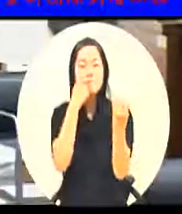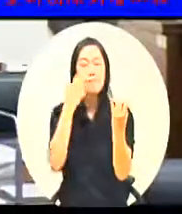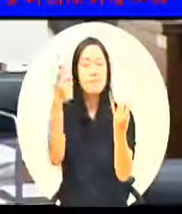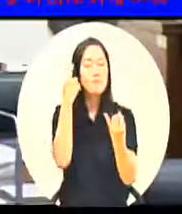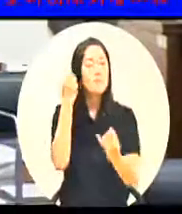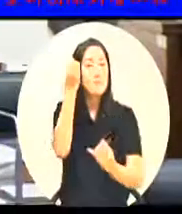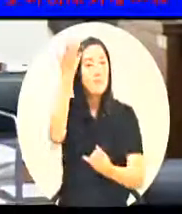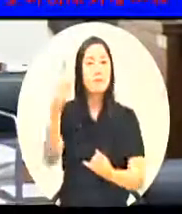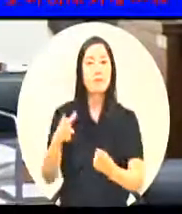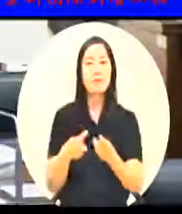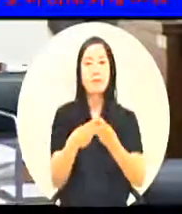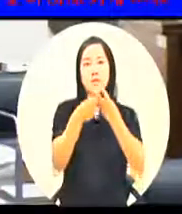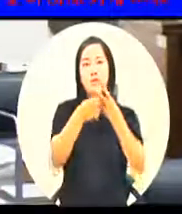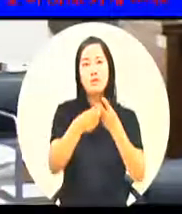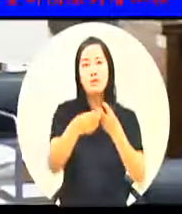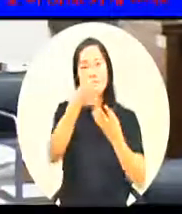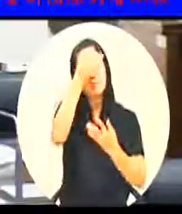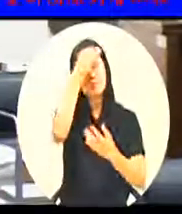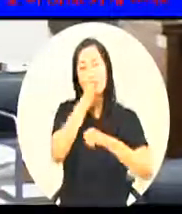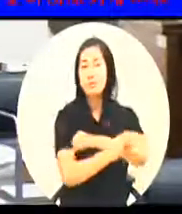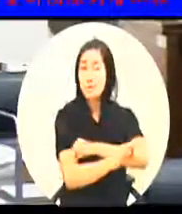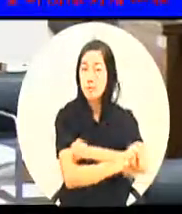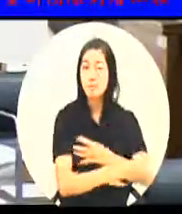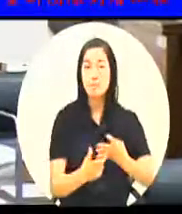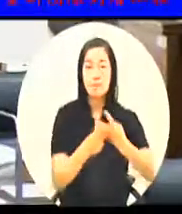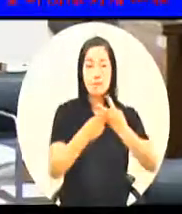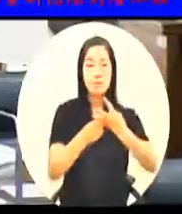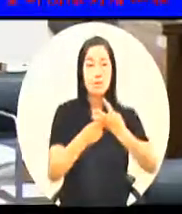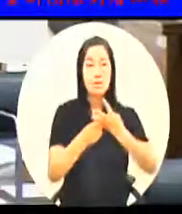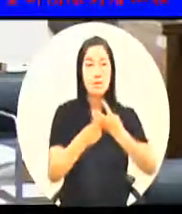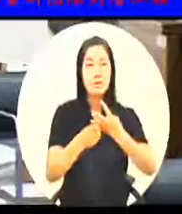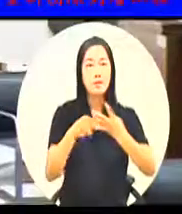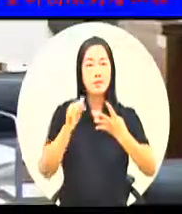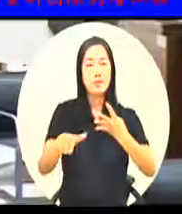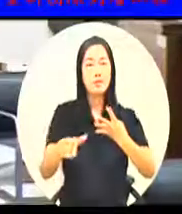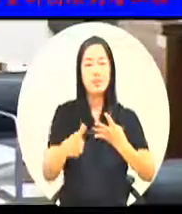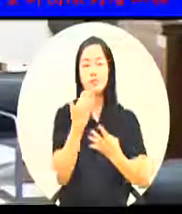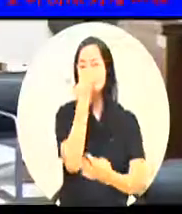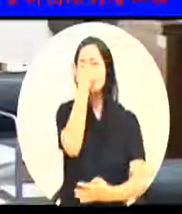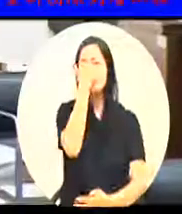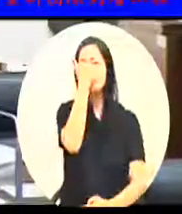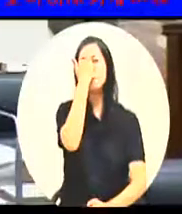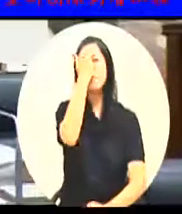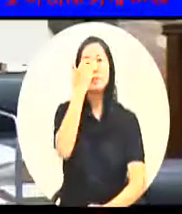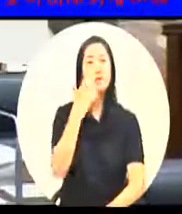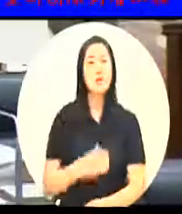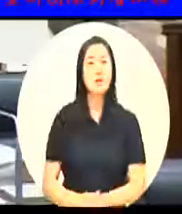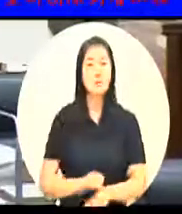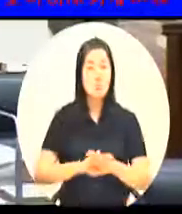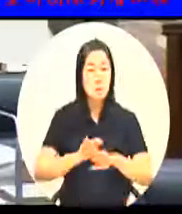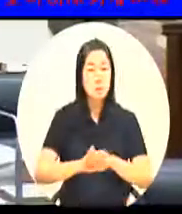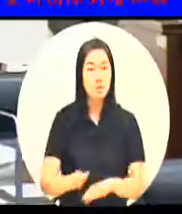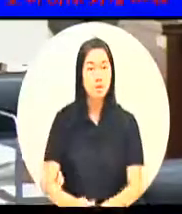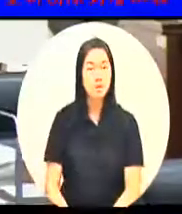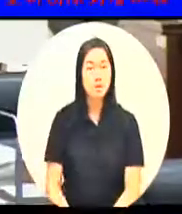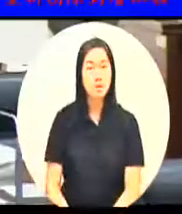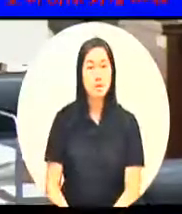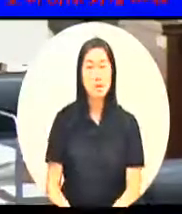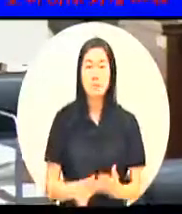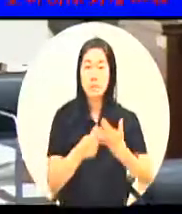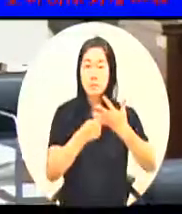这个好逸恶劳啦，第三四哈就是好大恶小哈，就好大喜功。啊，第五